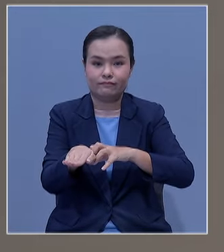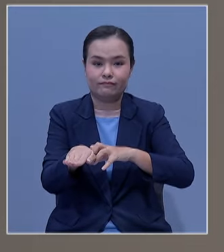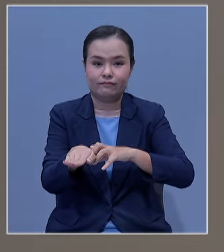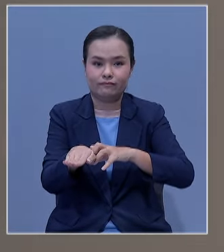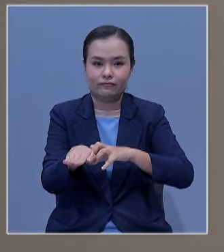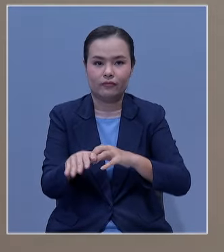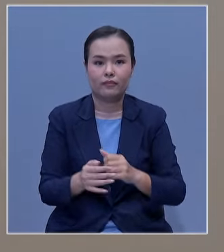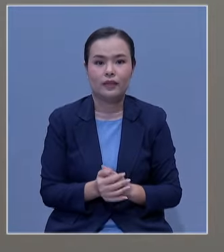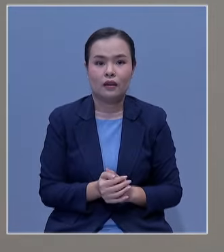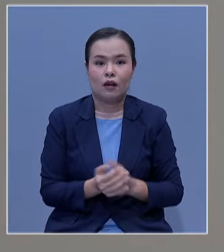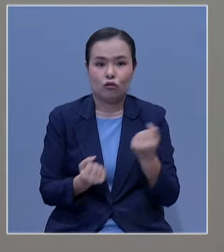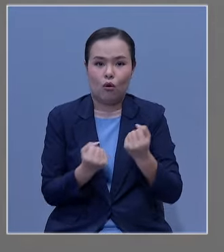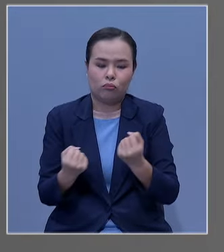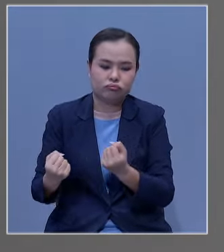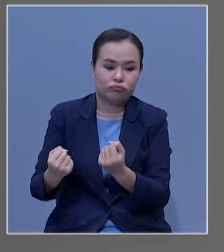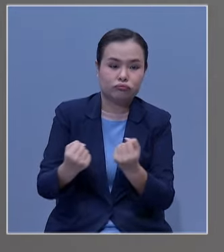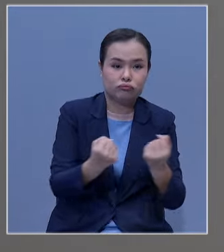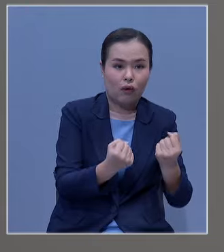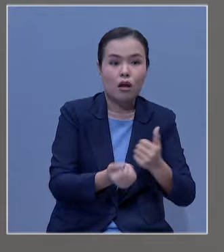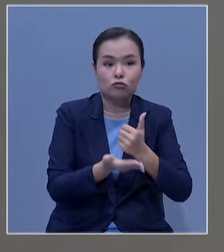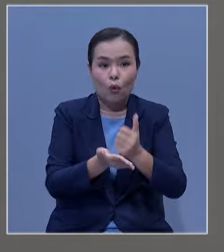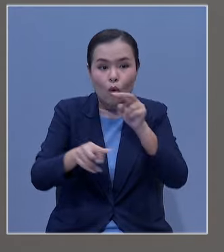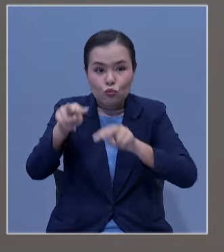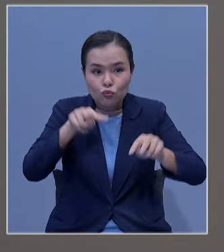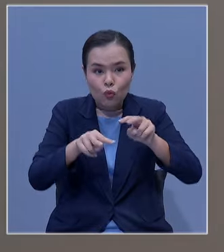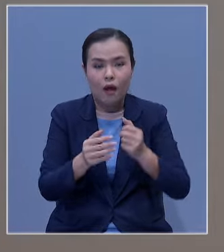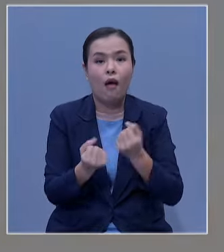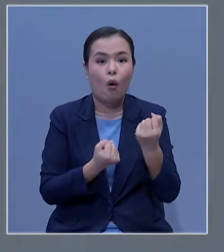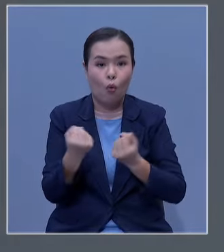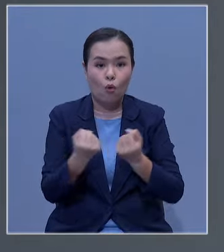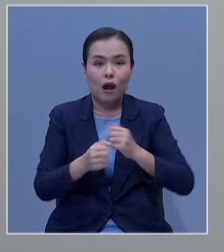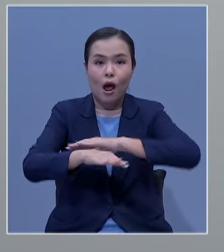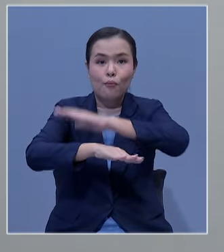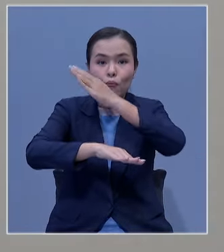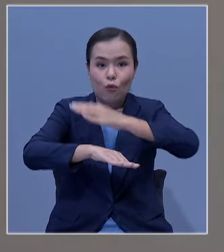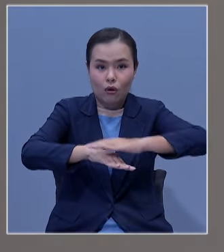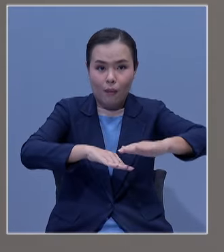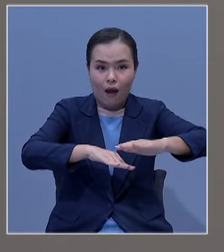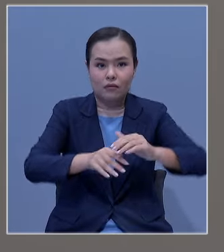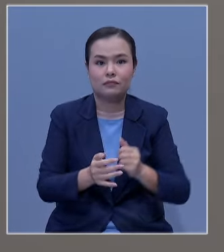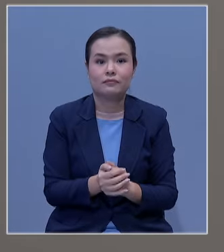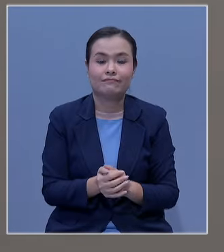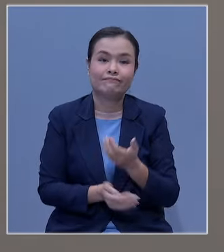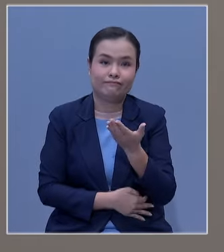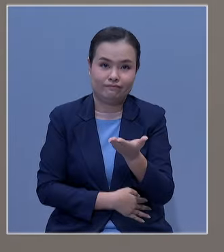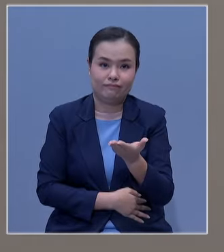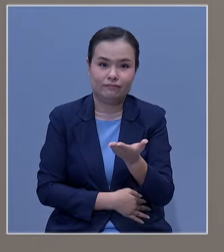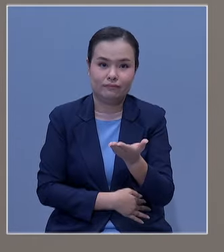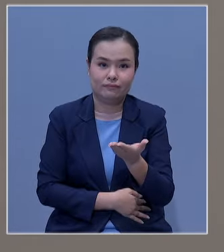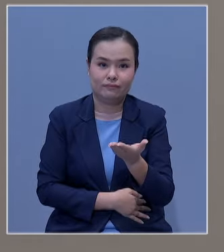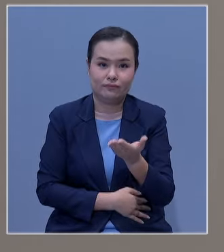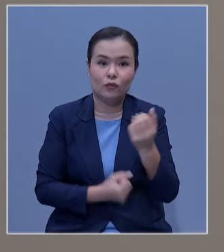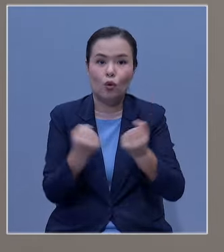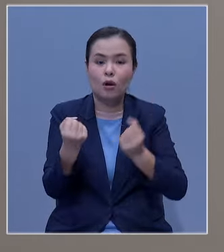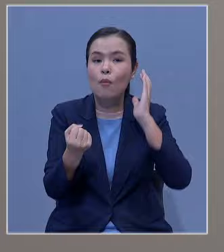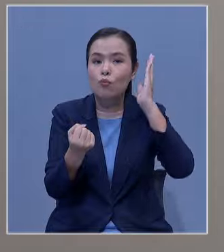านก็นำรถตัวเองเข้าไหลทางไปดูเหตุการณ์พบว่าคนขับรถกระบะคันนี้นี่ที่ก่อเหตุเนี่ยนะครับคนขับ